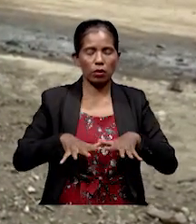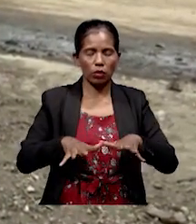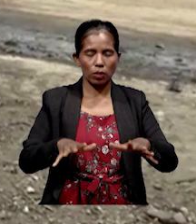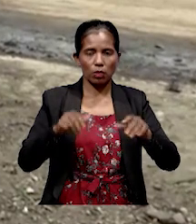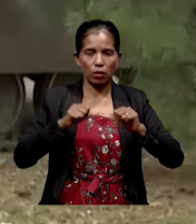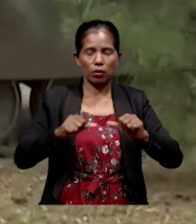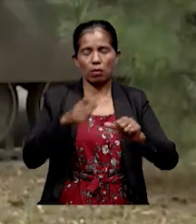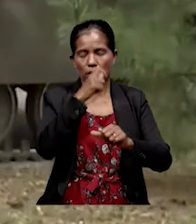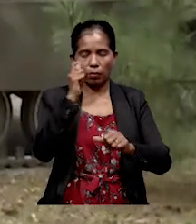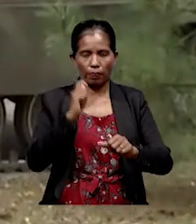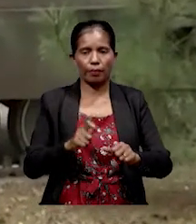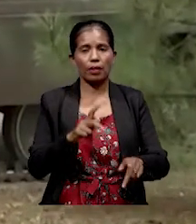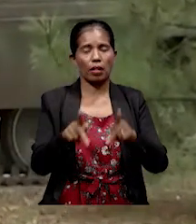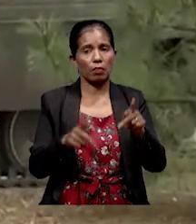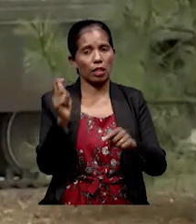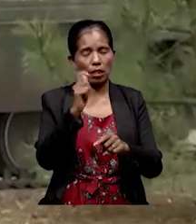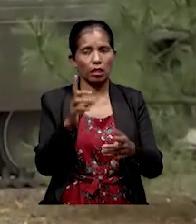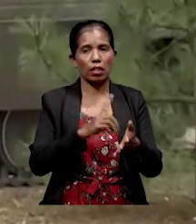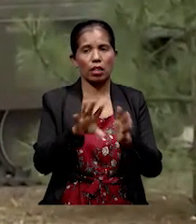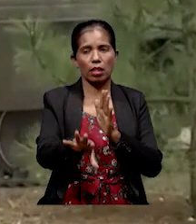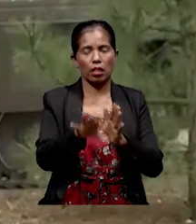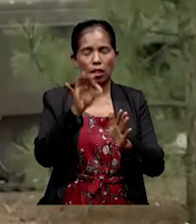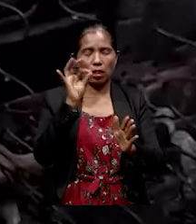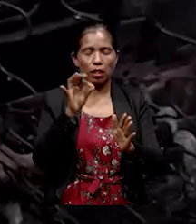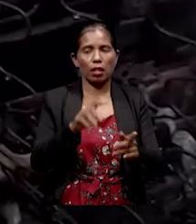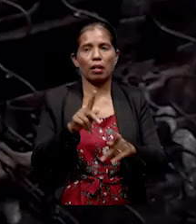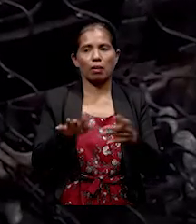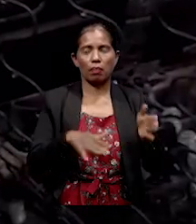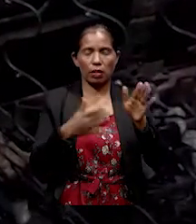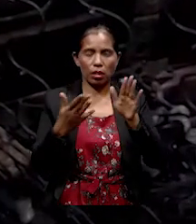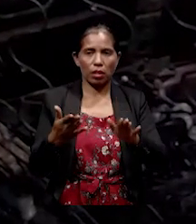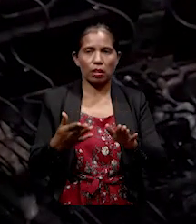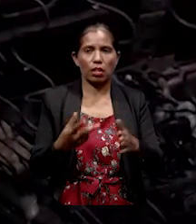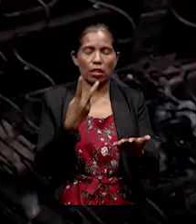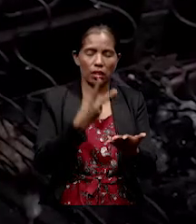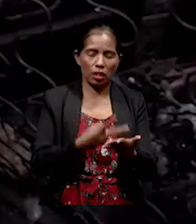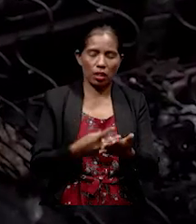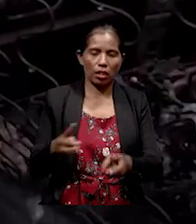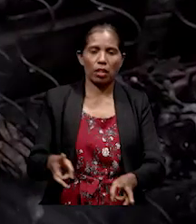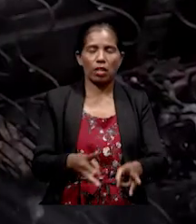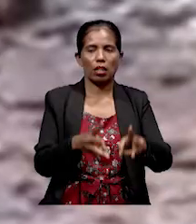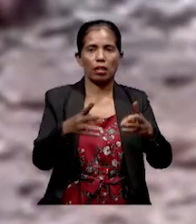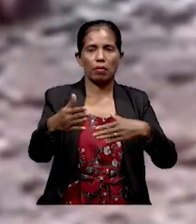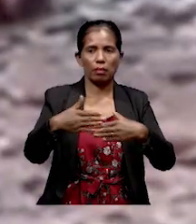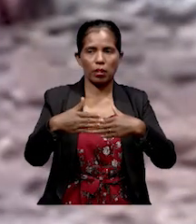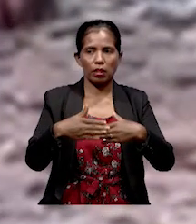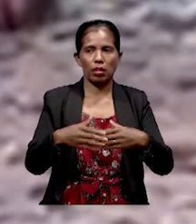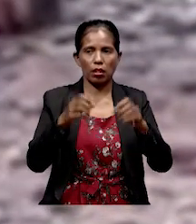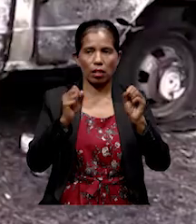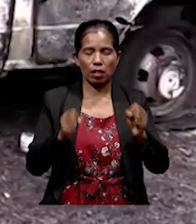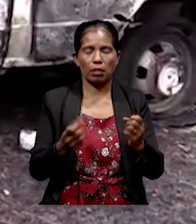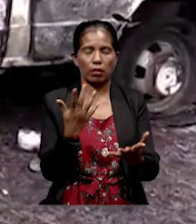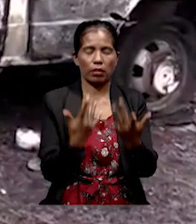kontrola husi separatista sira iha terça ne hetan atake no mate sira latang hela iha dalang ninin basic transporte sira nebe